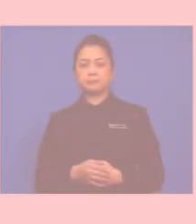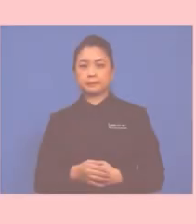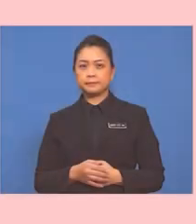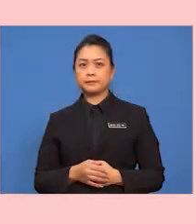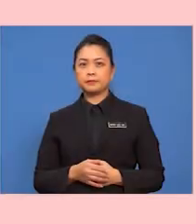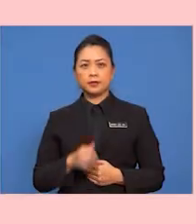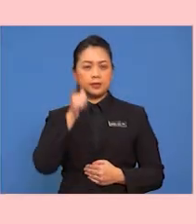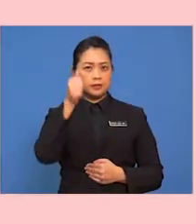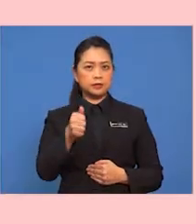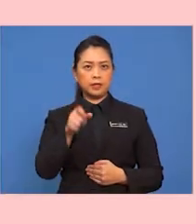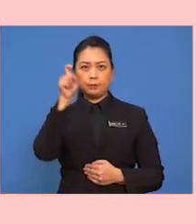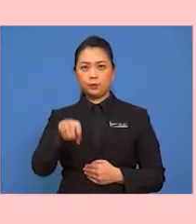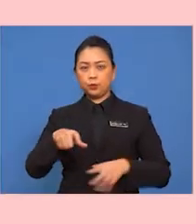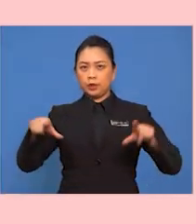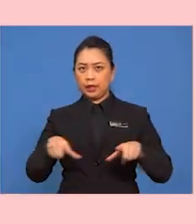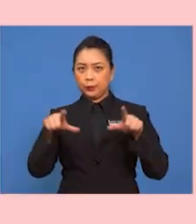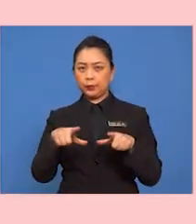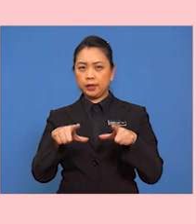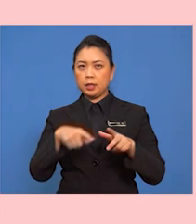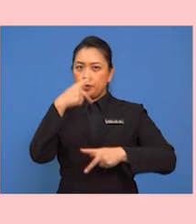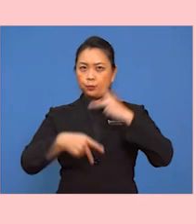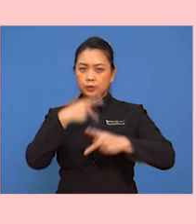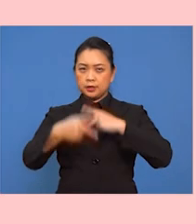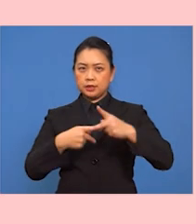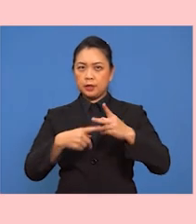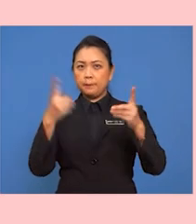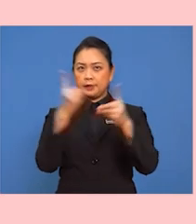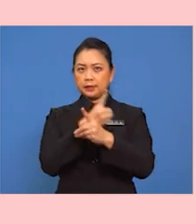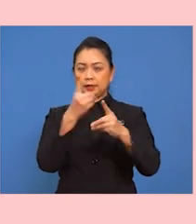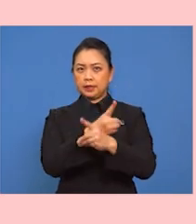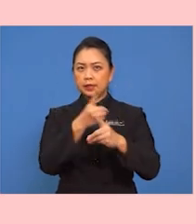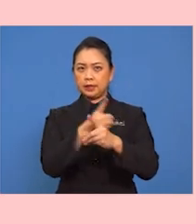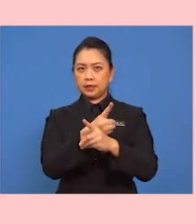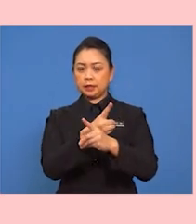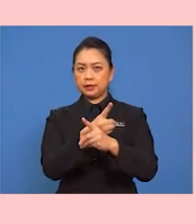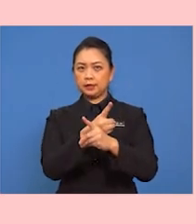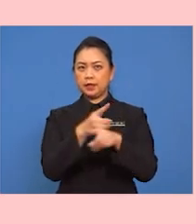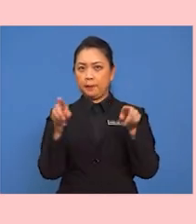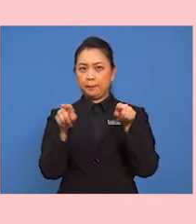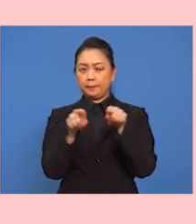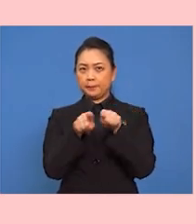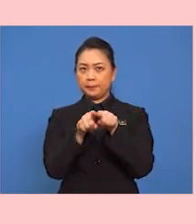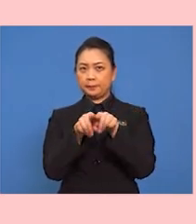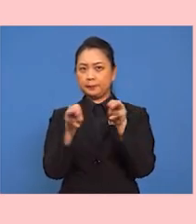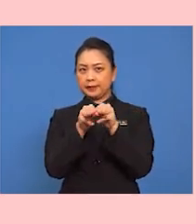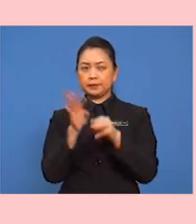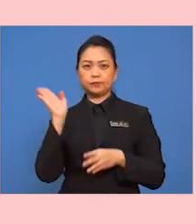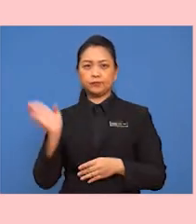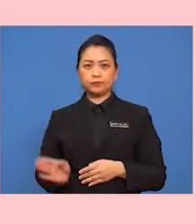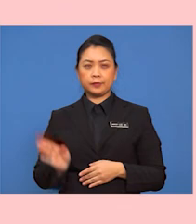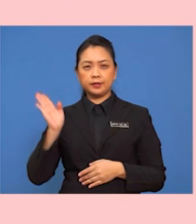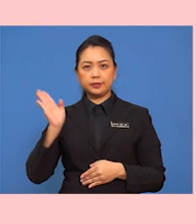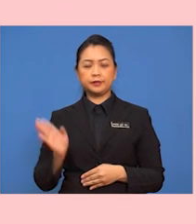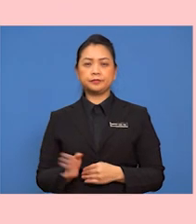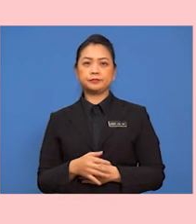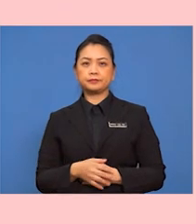Anda perlu melakukan proses penggunaan Pendarapan 1 per 2 Darab